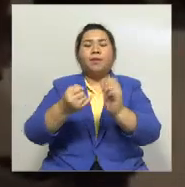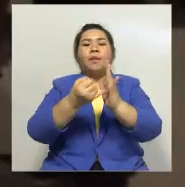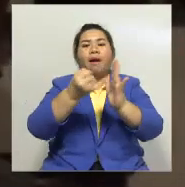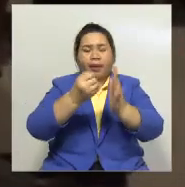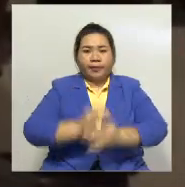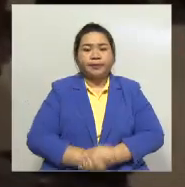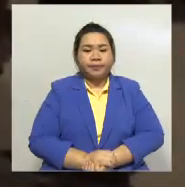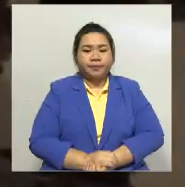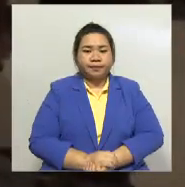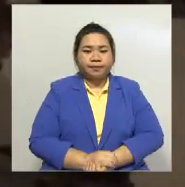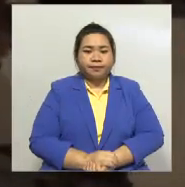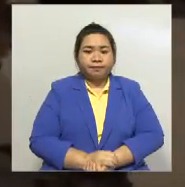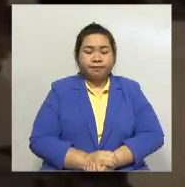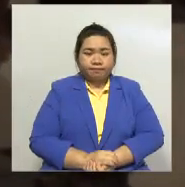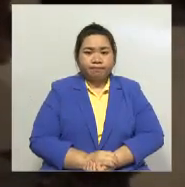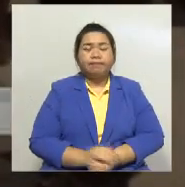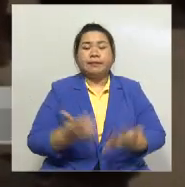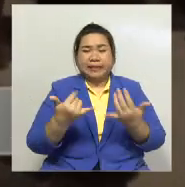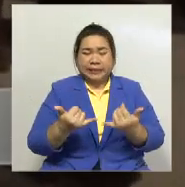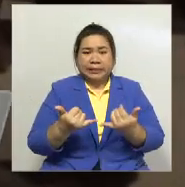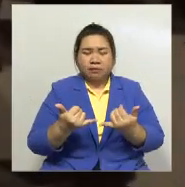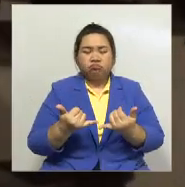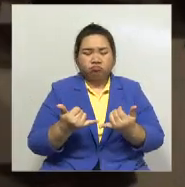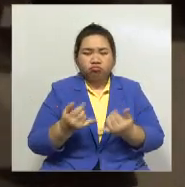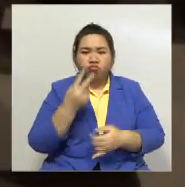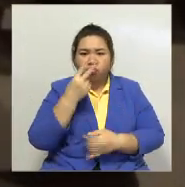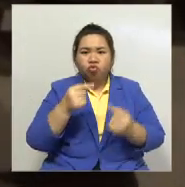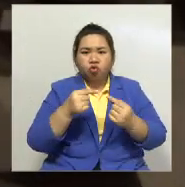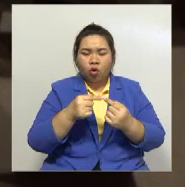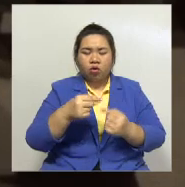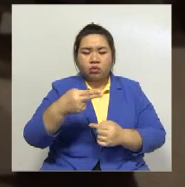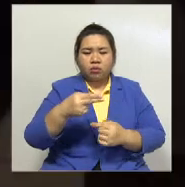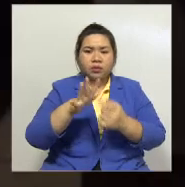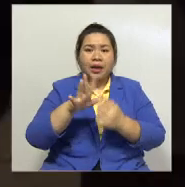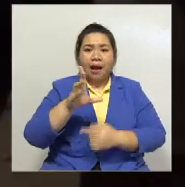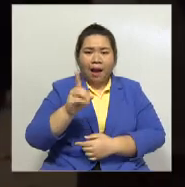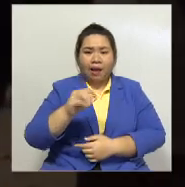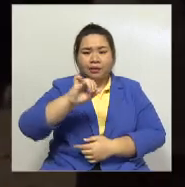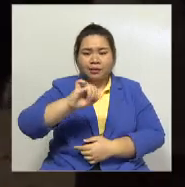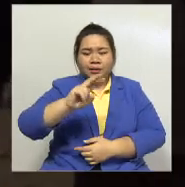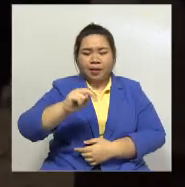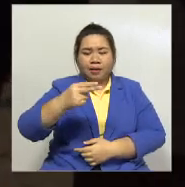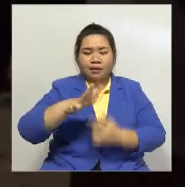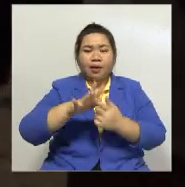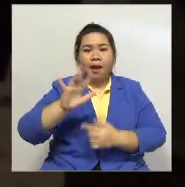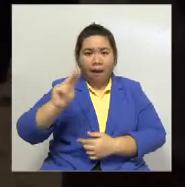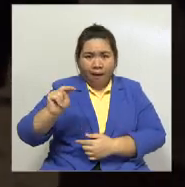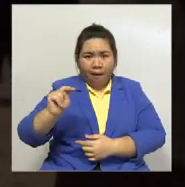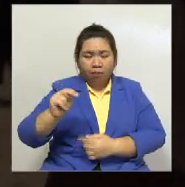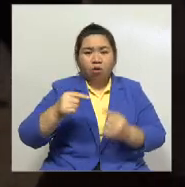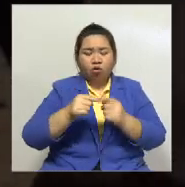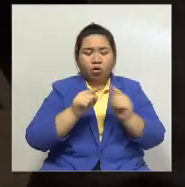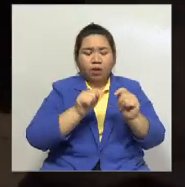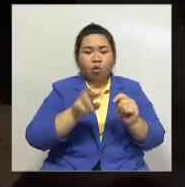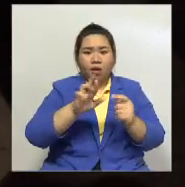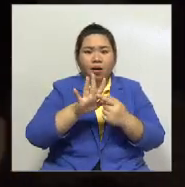มาดูความคืบหน้านะครับการติดตามจับจระเข้ที่หาดในหานตำบลราวัยอำเภอเมืองจังหวัดภูเก็ตเมื่อคืนนี้